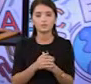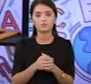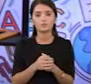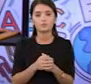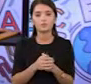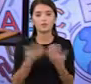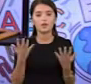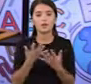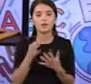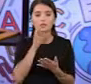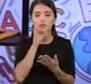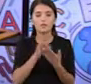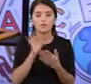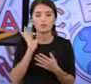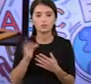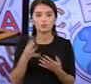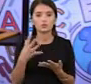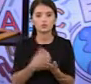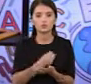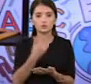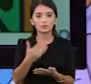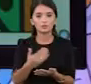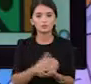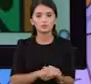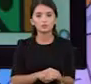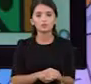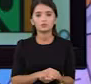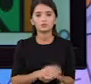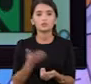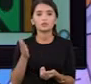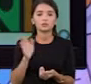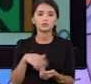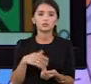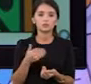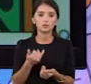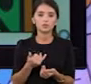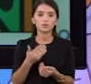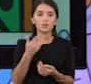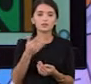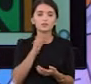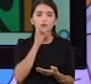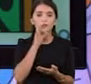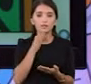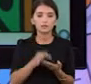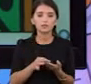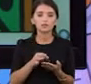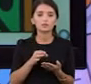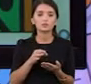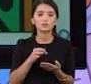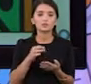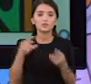kerak. Qaysi javobni to'g'ri deb topdingiz? Keling, unday bo'lsa, siz aytgan javob